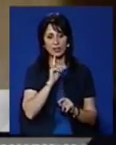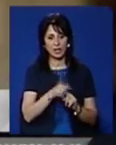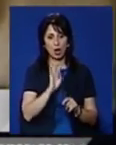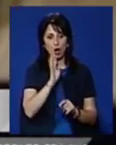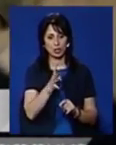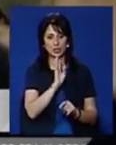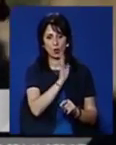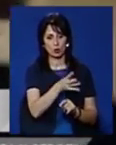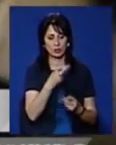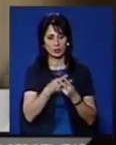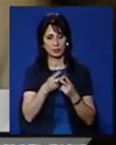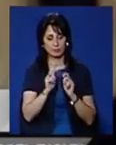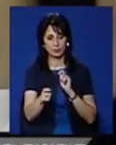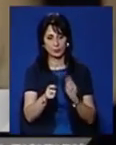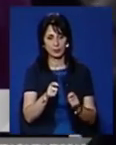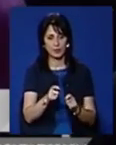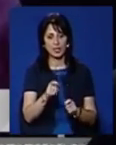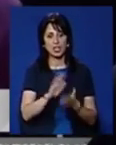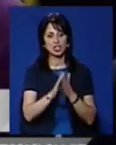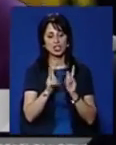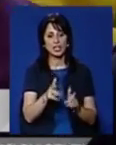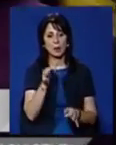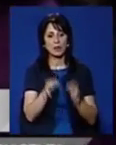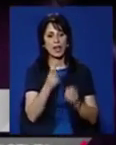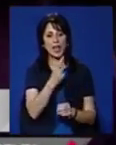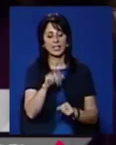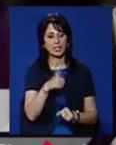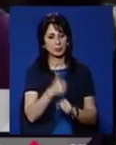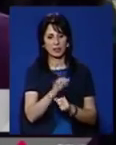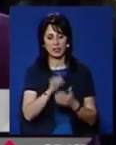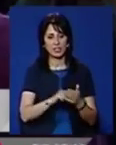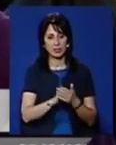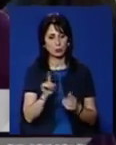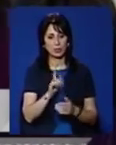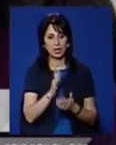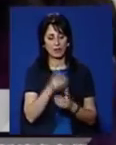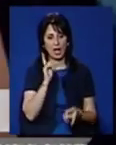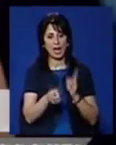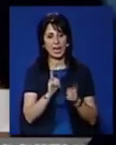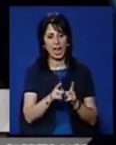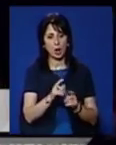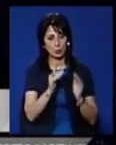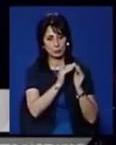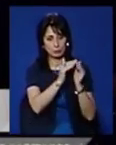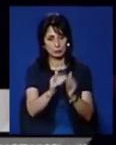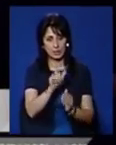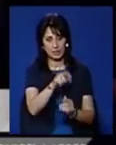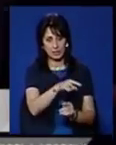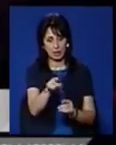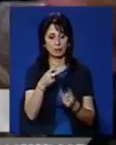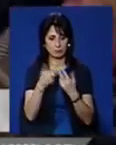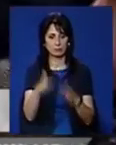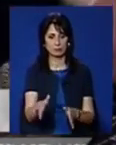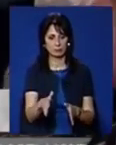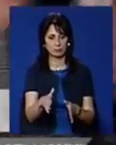წლის თავისუფლების აღკვეთა აქვთ მისჯილი. პროცესო შეთანხმების ერთ-ერთი მთავარი საფუძველი სწორედ რეალური ინვესტორი და დაზარალებულებისათვის